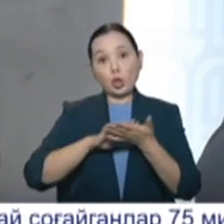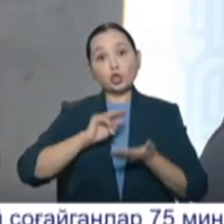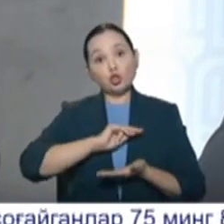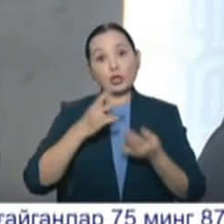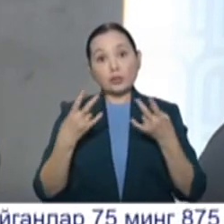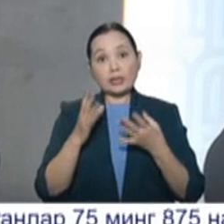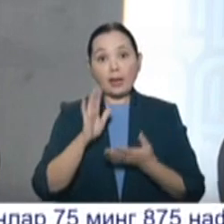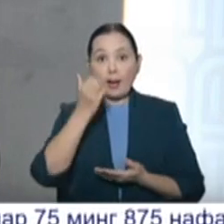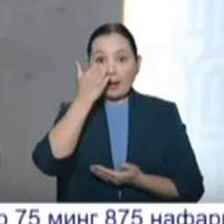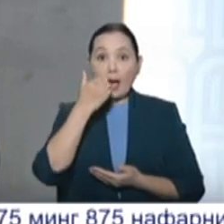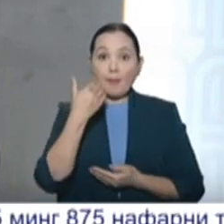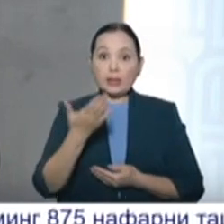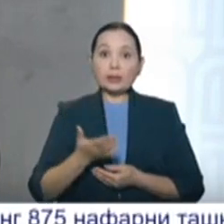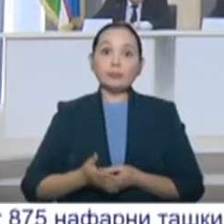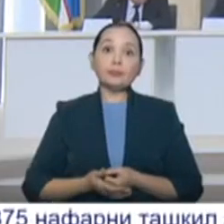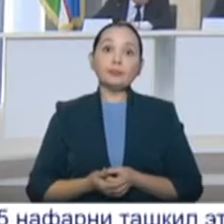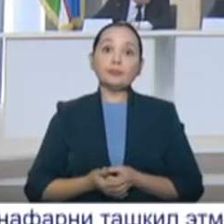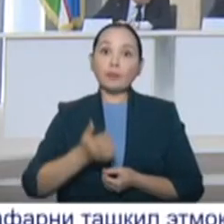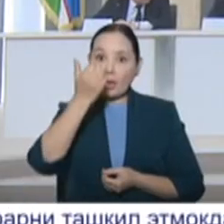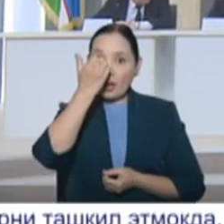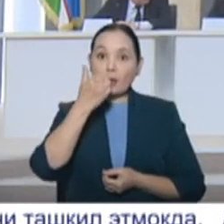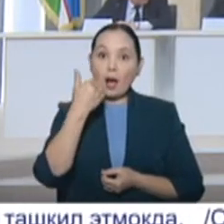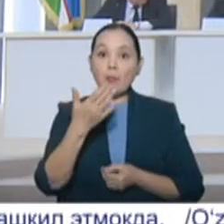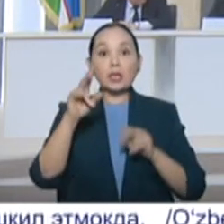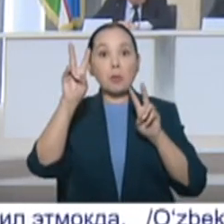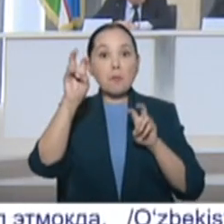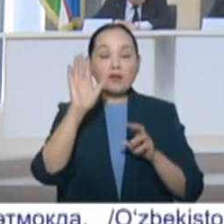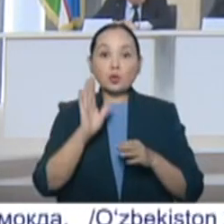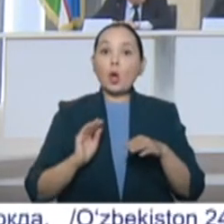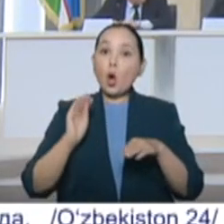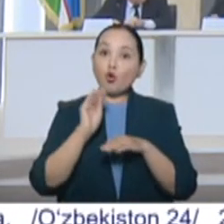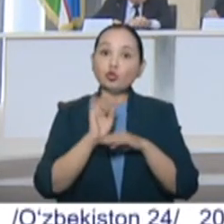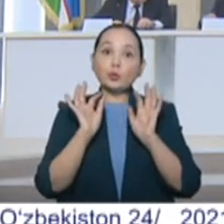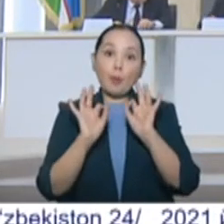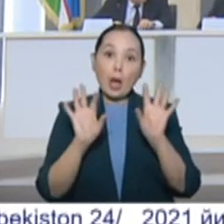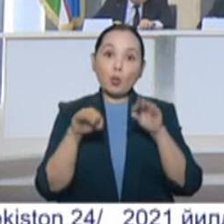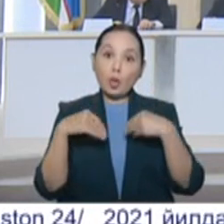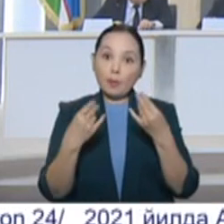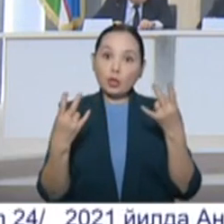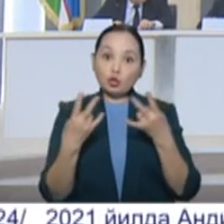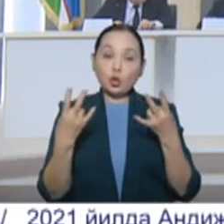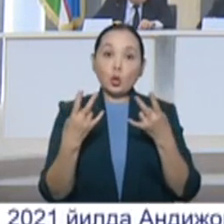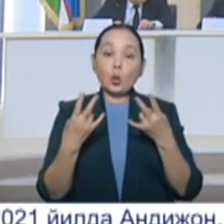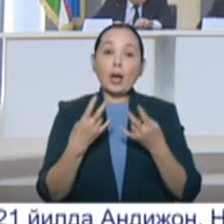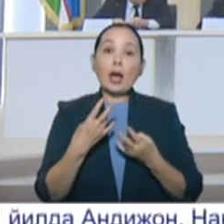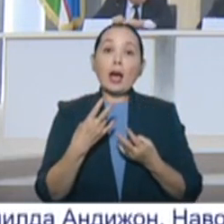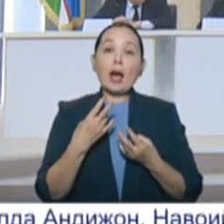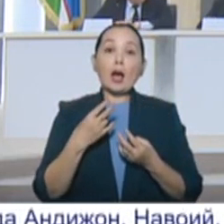bo'ladi. Rahmat. Rahmat. Mavzu bo'yicha qo'shimcha ma'lumot berish uchun so'zni